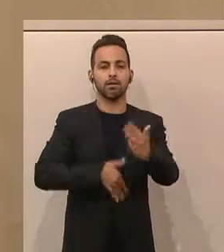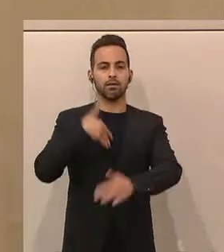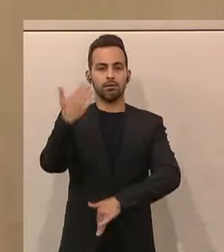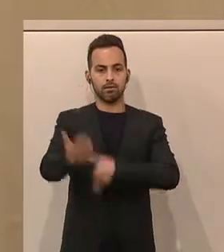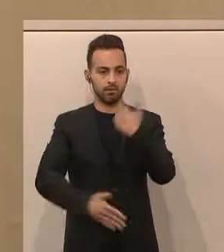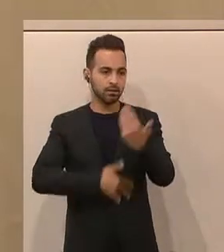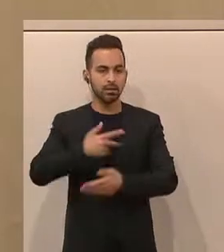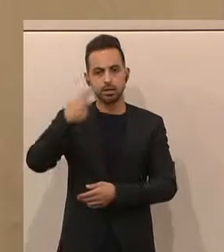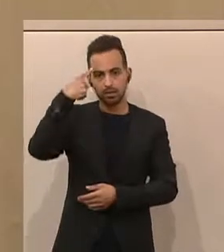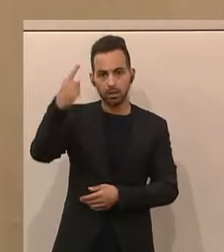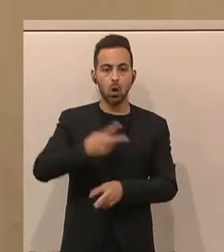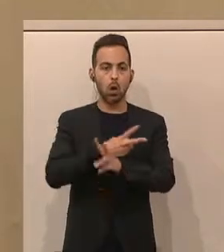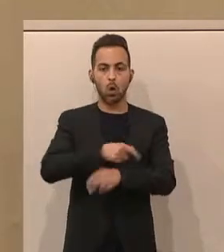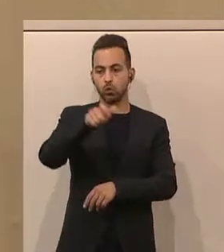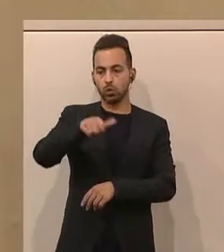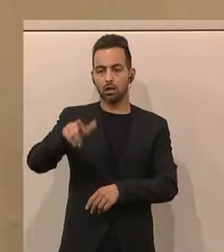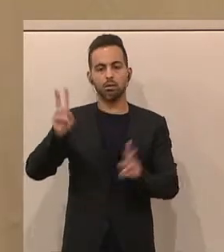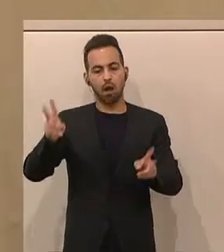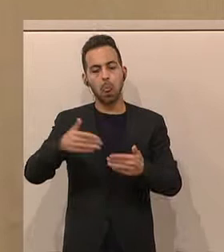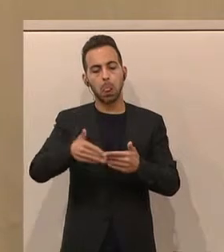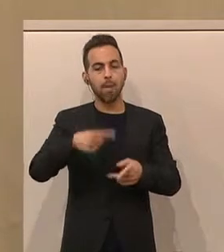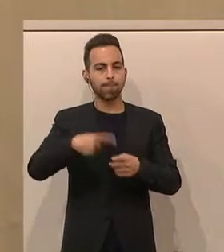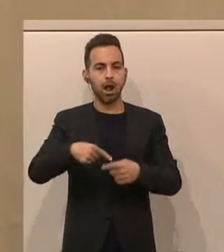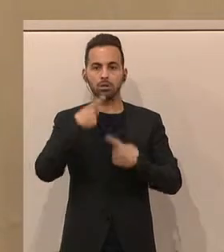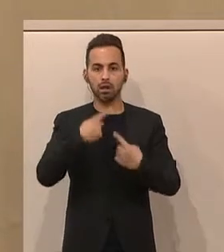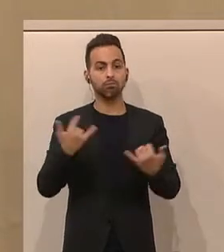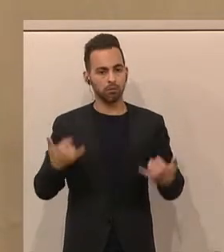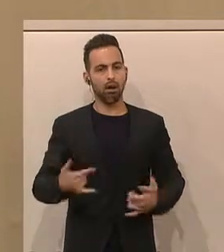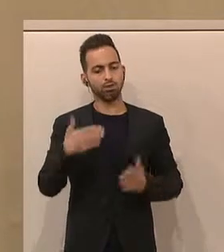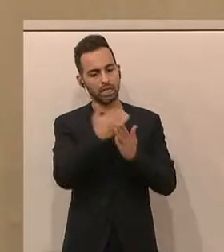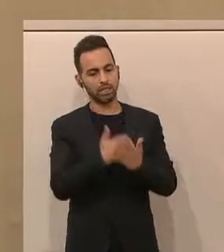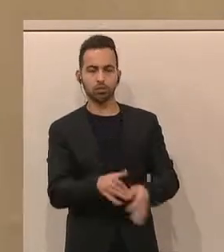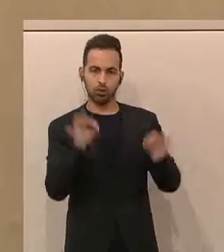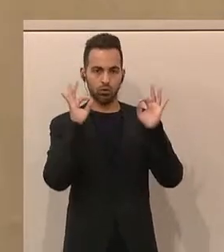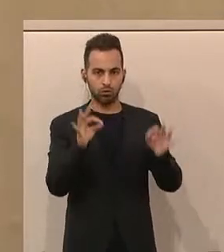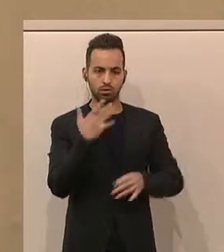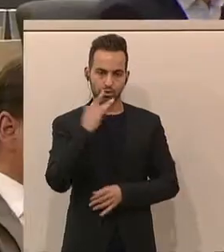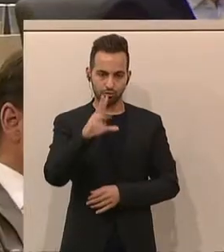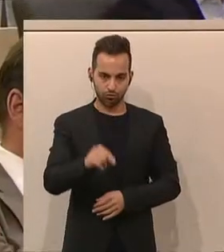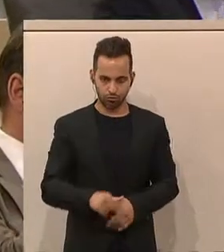durchschnittliche Österreicher sagen wird, jawohl, das ist ein gutes Gesetz. Dankeschön.